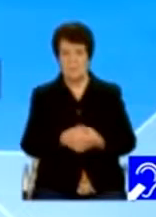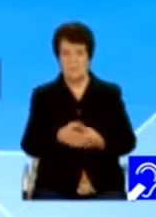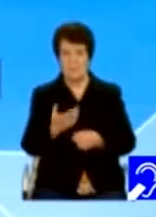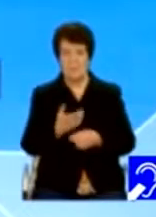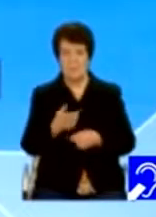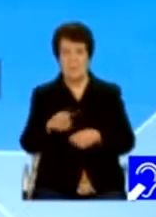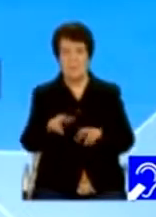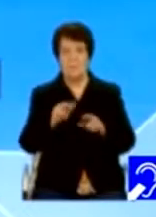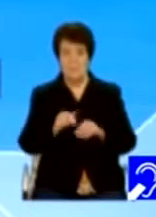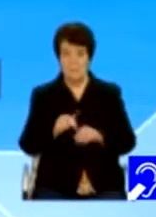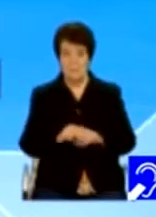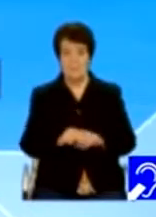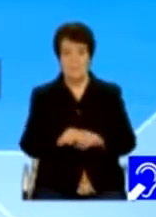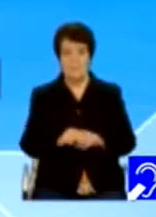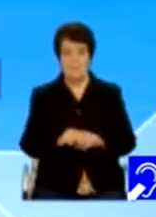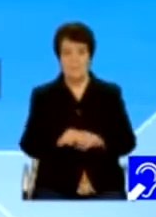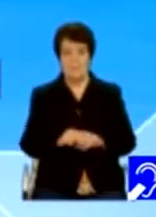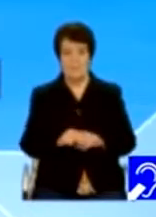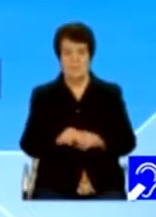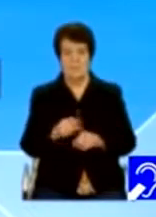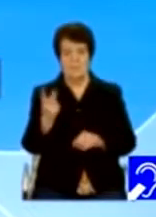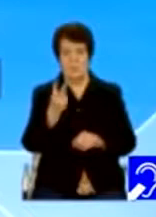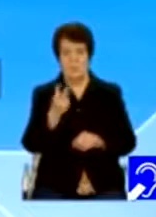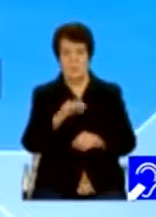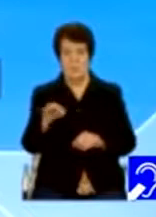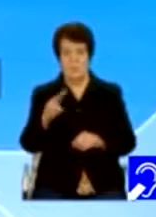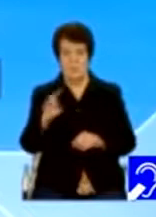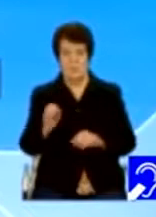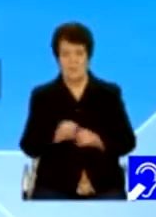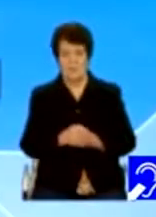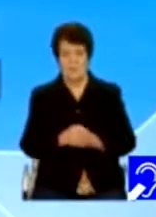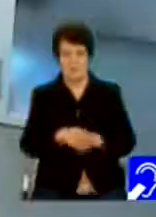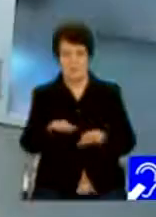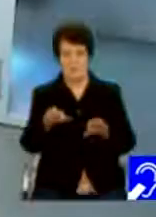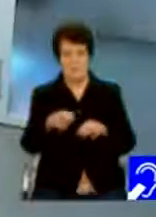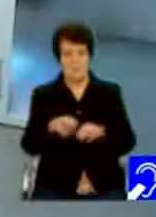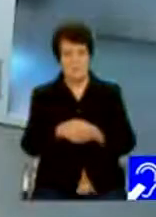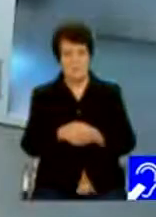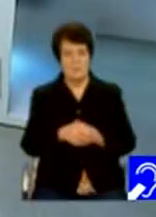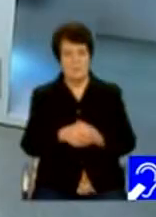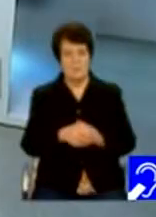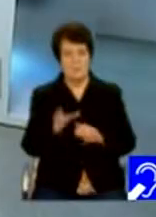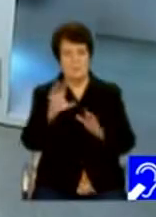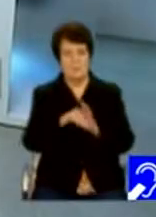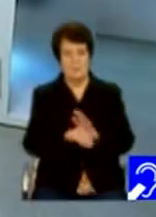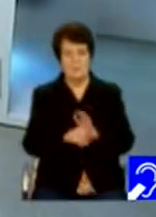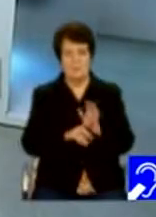de a ratifica acordul la 2 iulie ziua... Da, 2 iulie 2014 ratificarea acordului de asociere, în 2016 a intrat